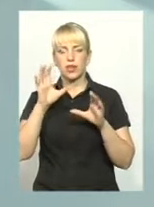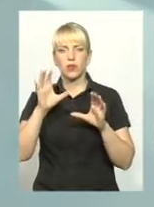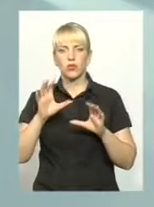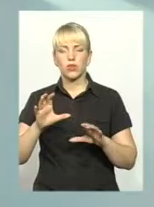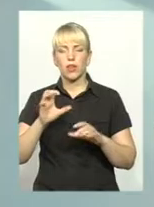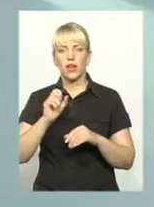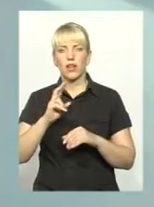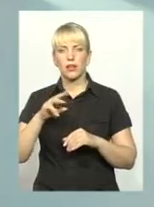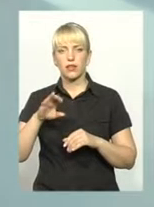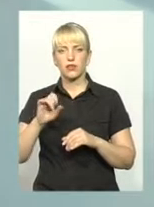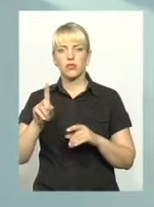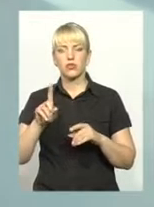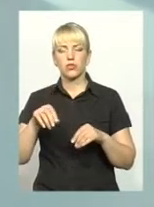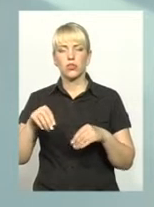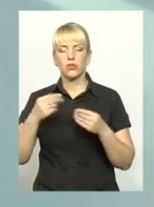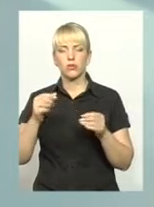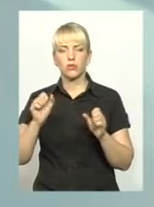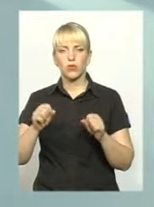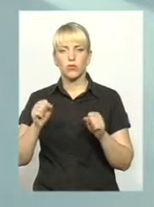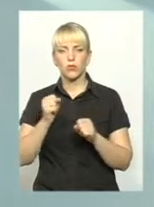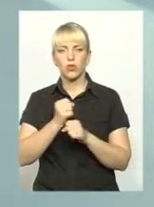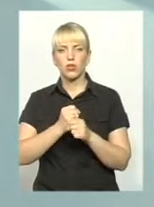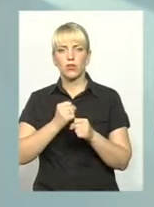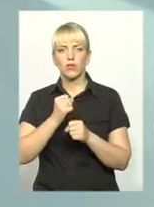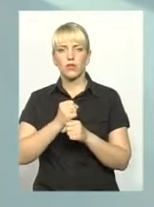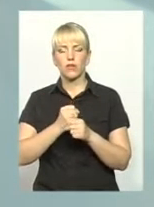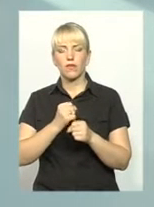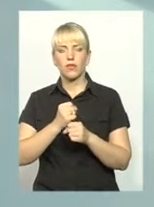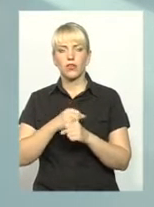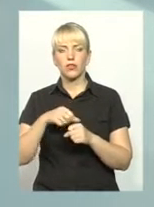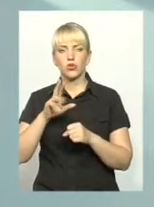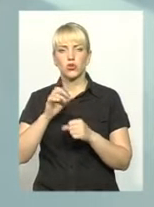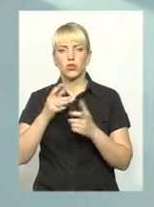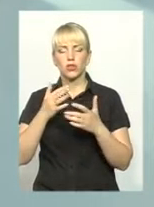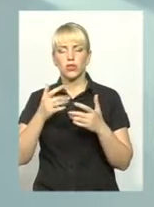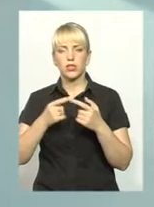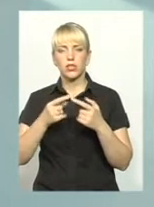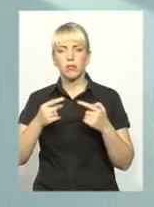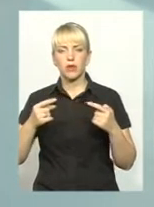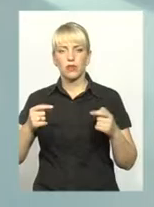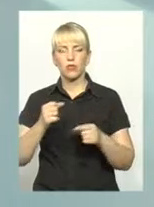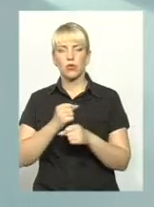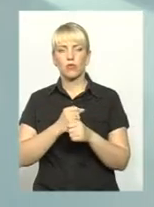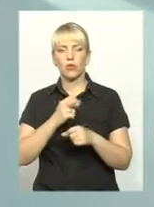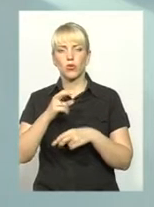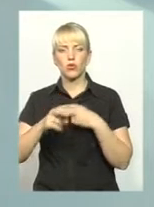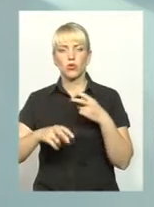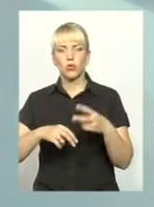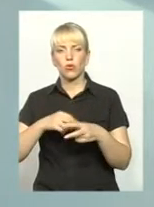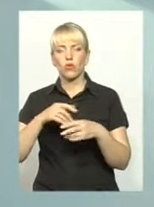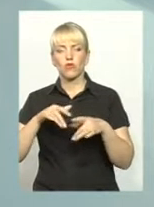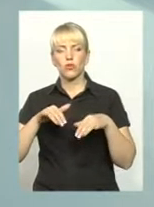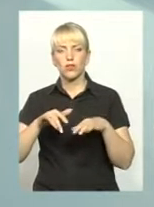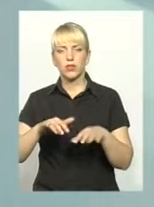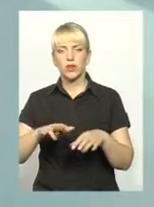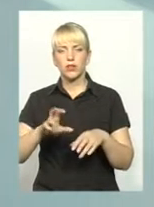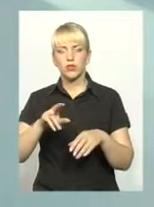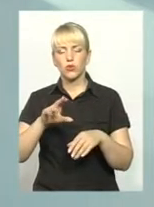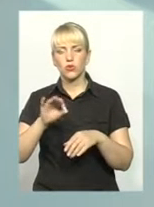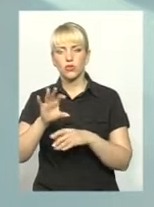можливість працювати з застосуванням різних методів роботи оперативно-розшукової діяльності, то сприйняття десь